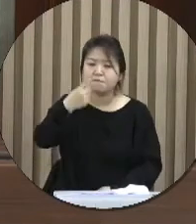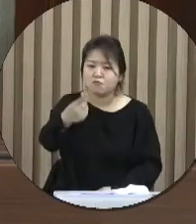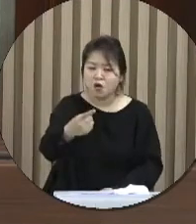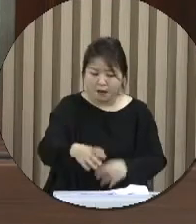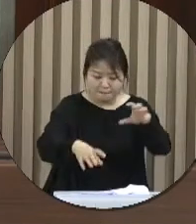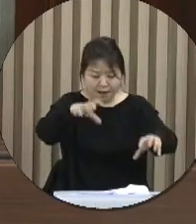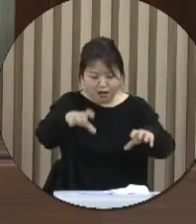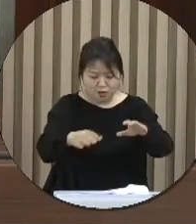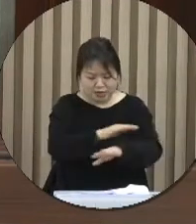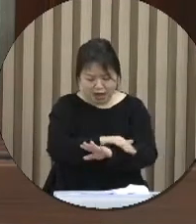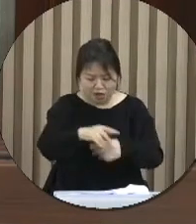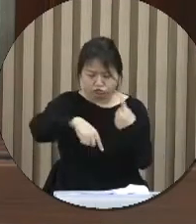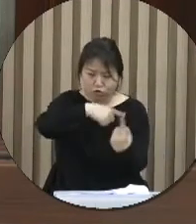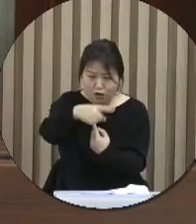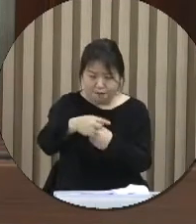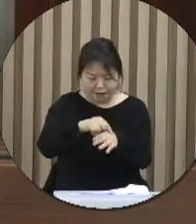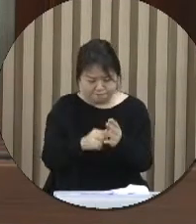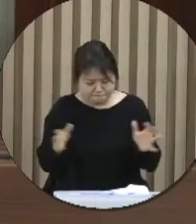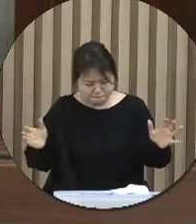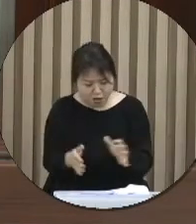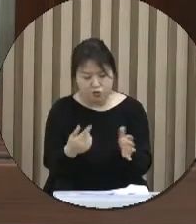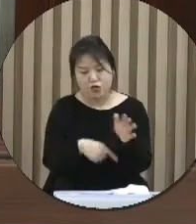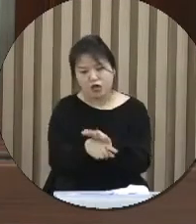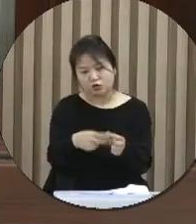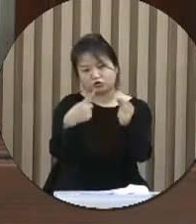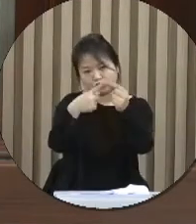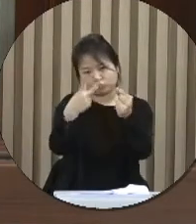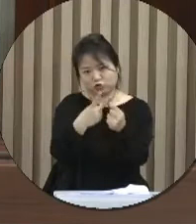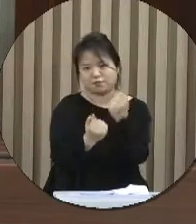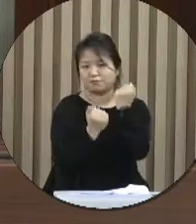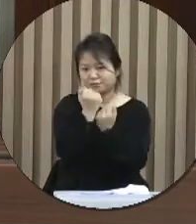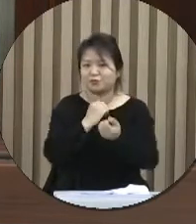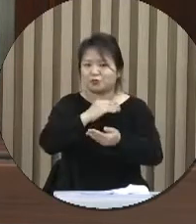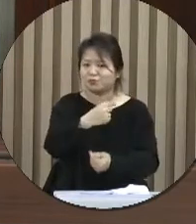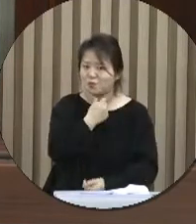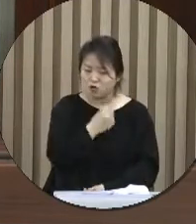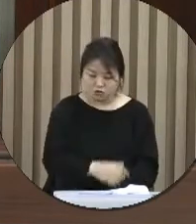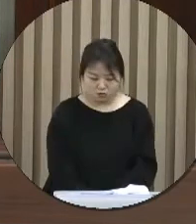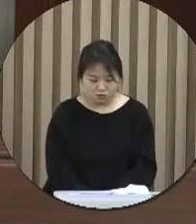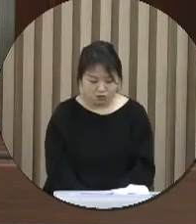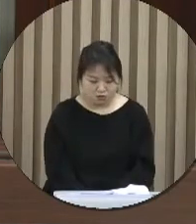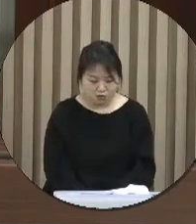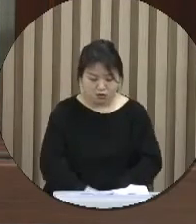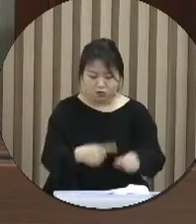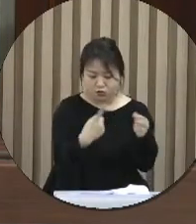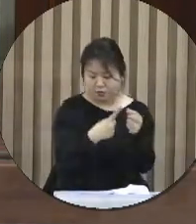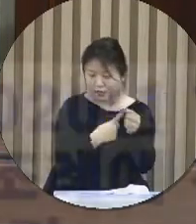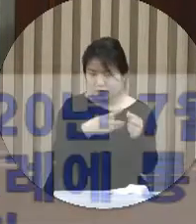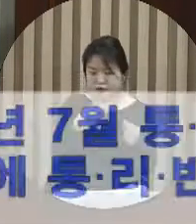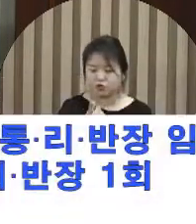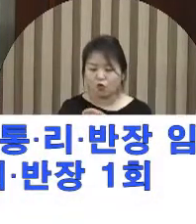다음은 마을의 원활한 운영과 사업을 위해 두 가지를 말씀드리고자 합니다.